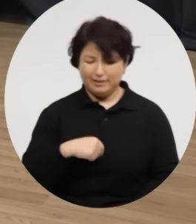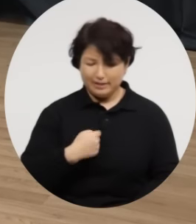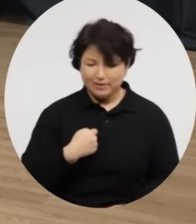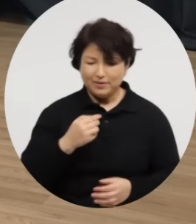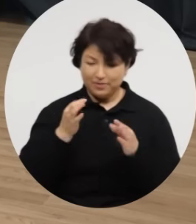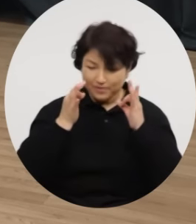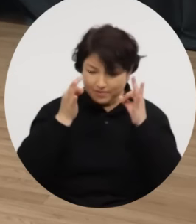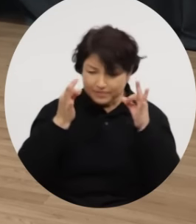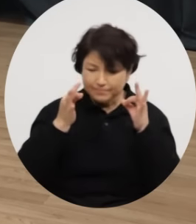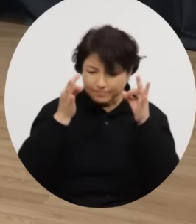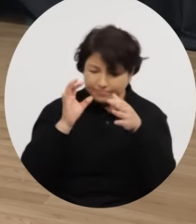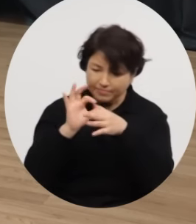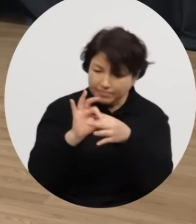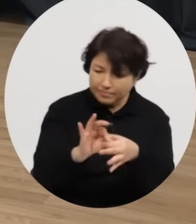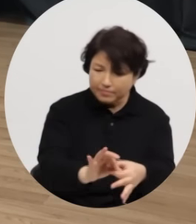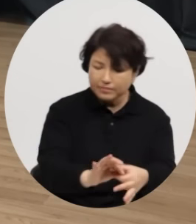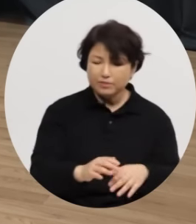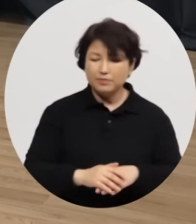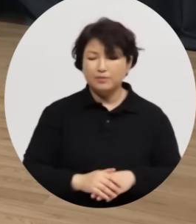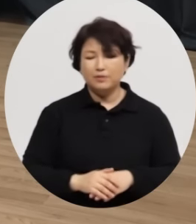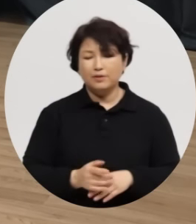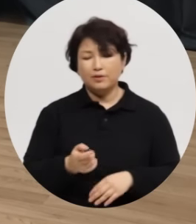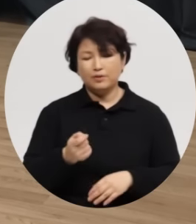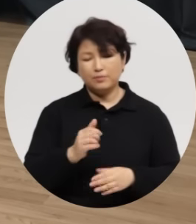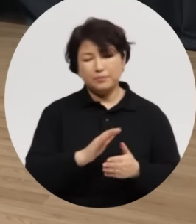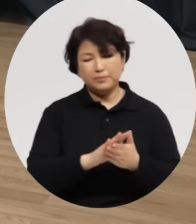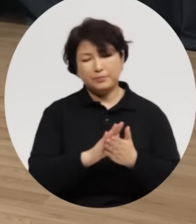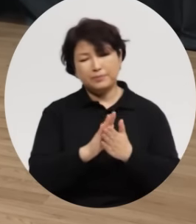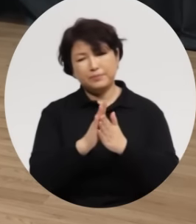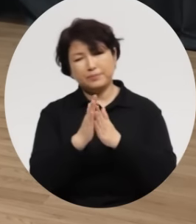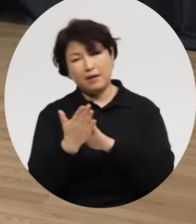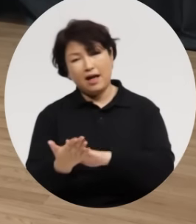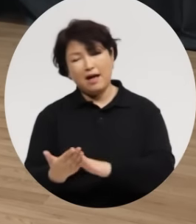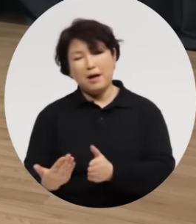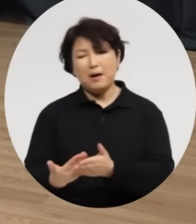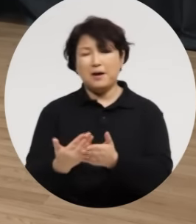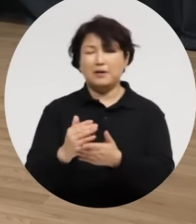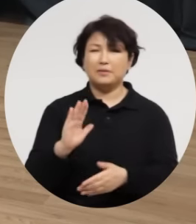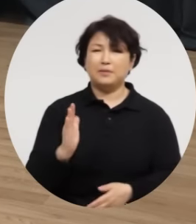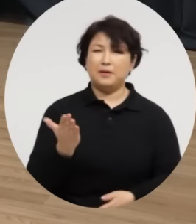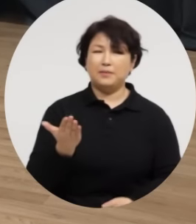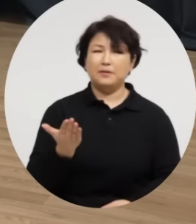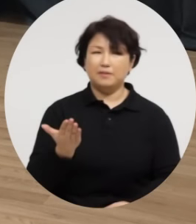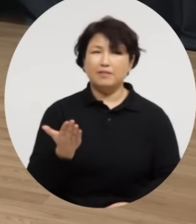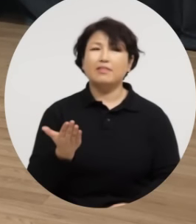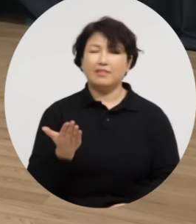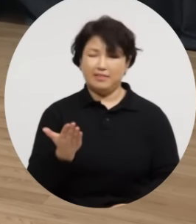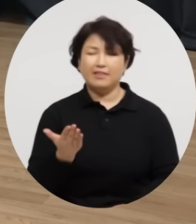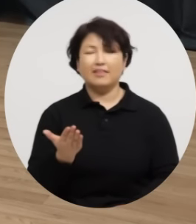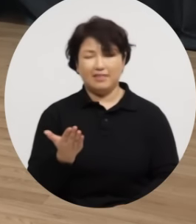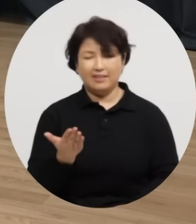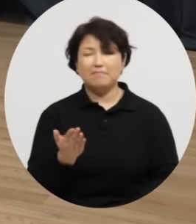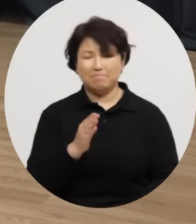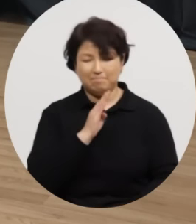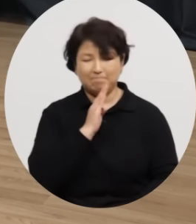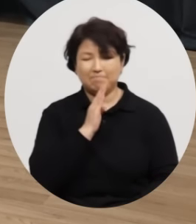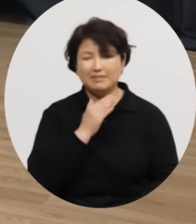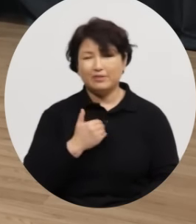꾸준히 노력하고 조금 이렇게 점진적으로 좋아지는 게 이게 이렇게 한다고